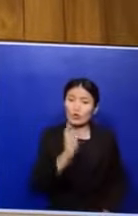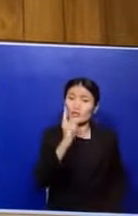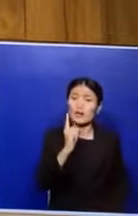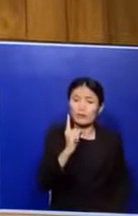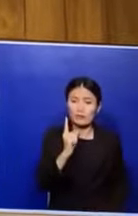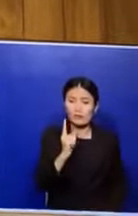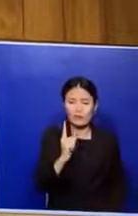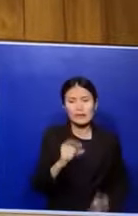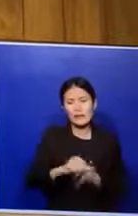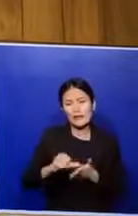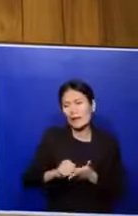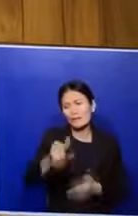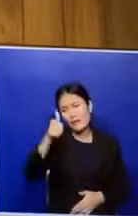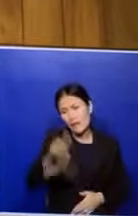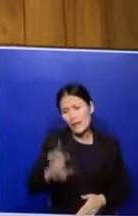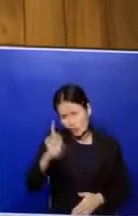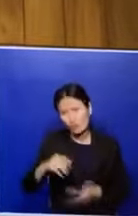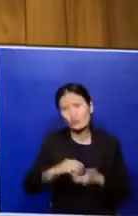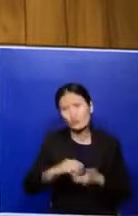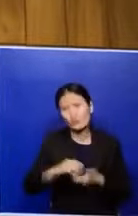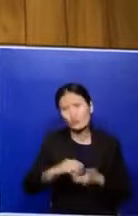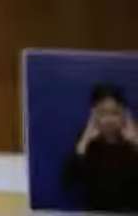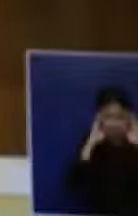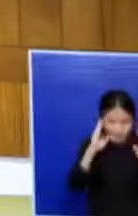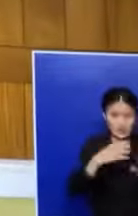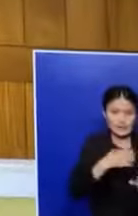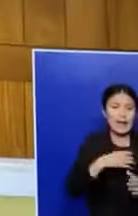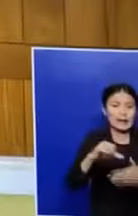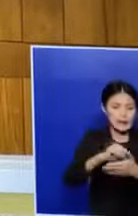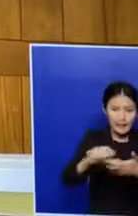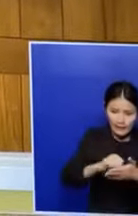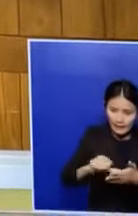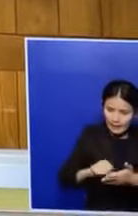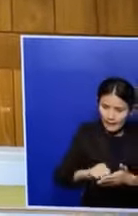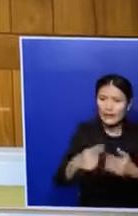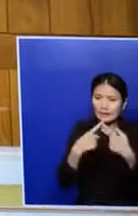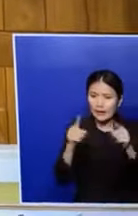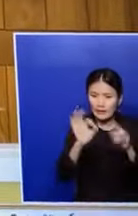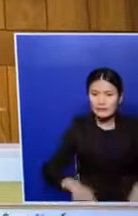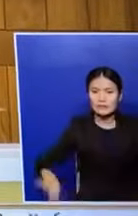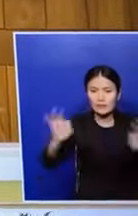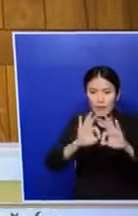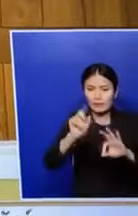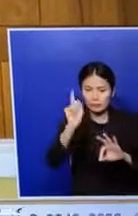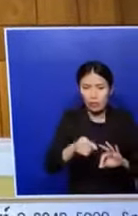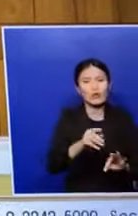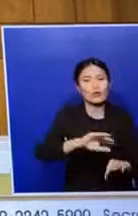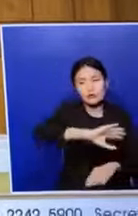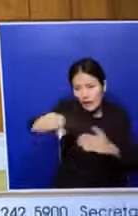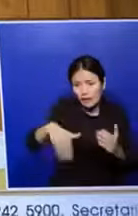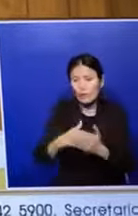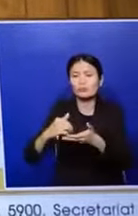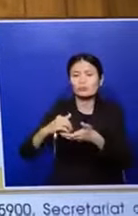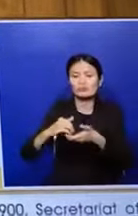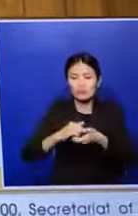ก็ทำไม่ได้ถ้าทุกคนไม่ร่วมมือกันนะหรือถ้าใครที่ว่าแต่ทั้งหมดต้องอาศัยความร่วมมือจากทุกภาคส่วนผมโทษใครไม่ได